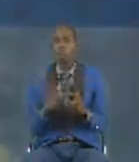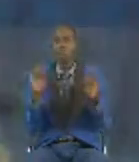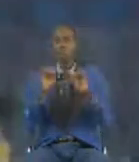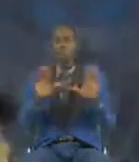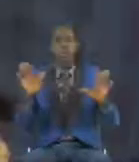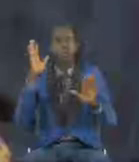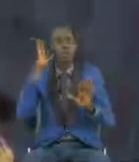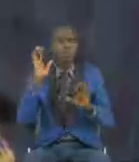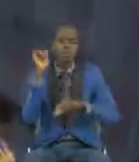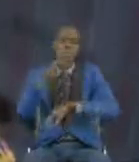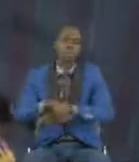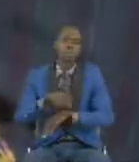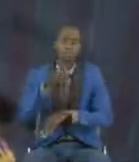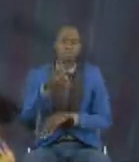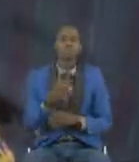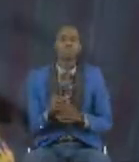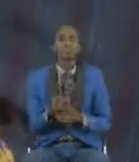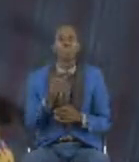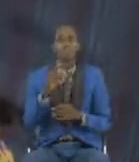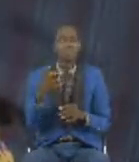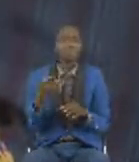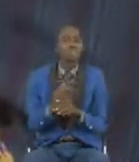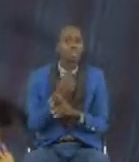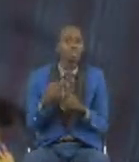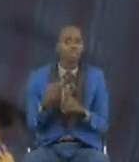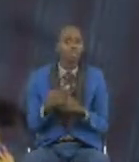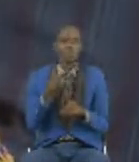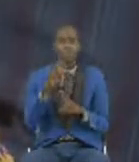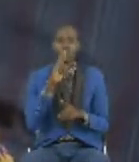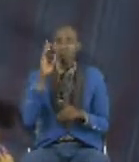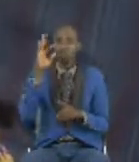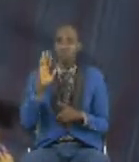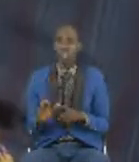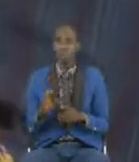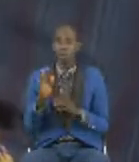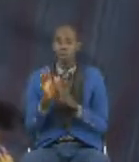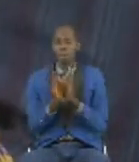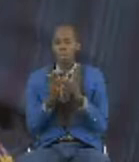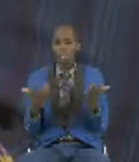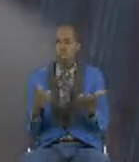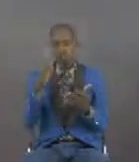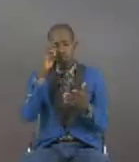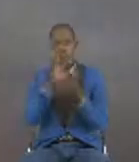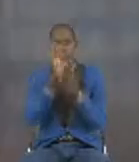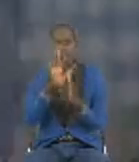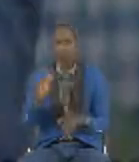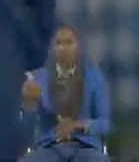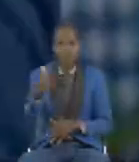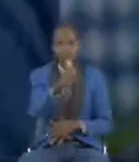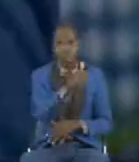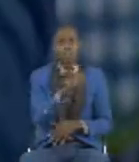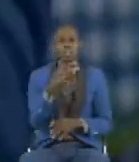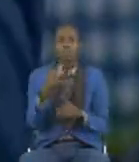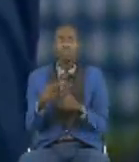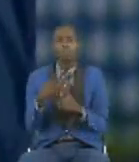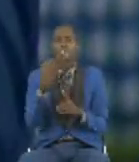pourra te vaincre. Examine toi-même. Dans ta Bible là-bas, la parole de Dieu est comme